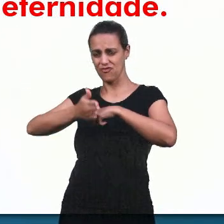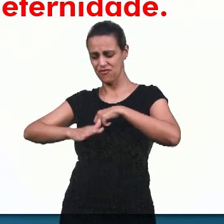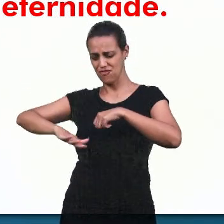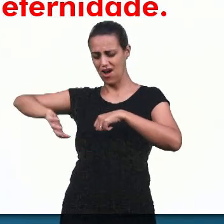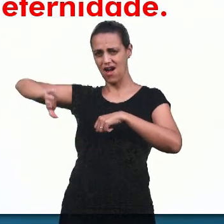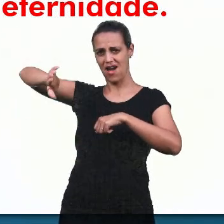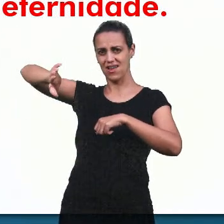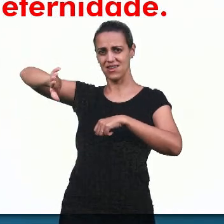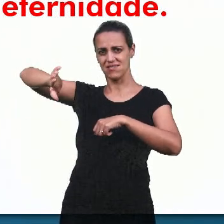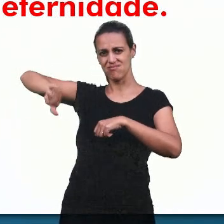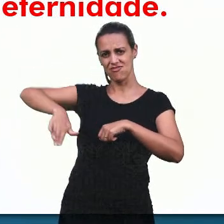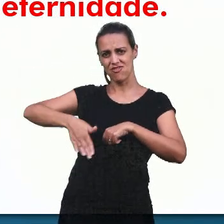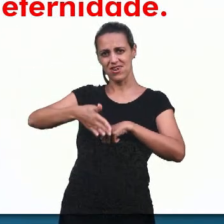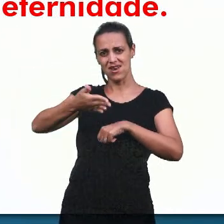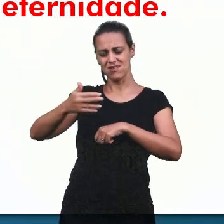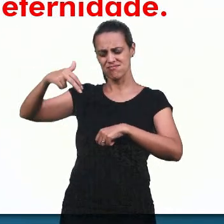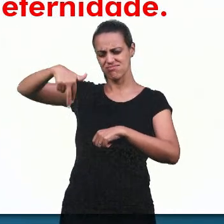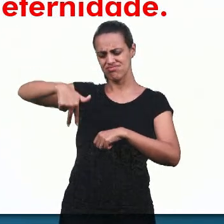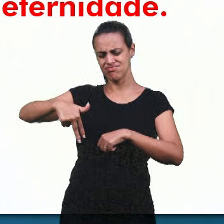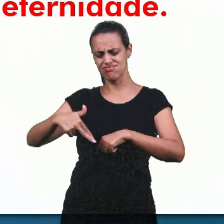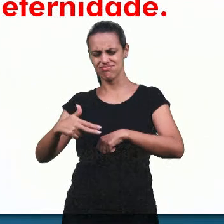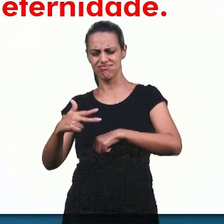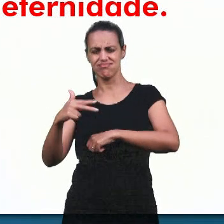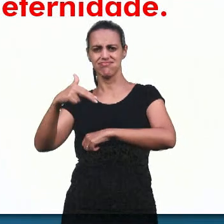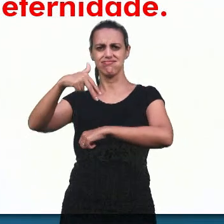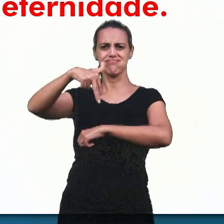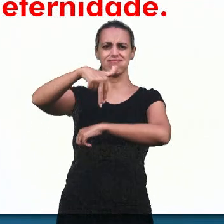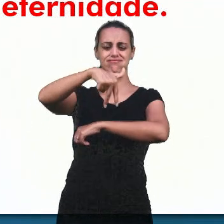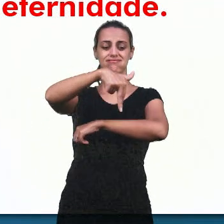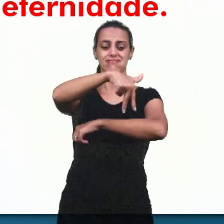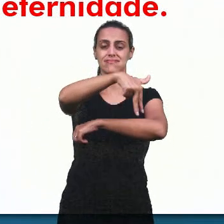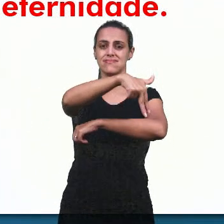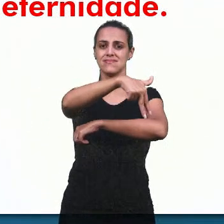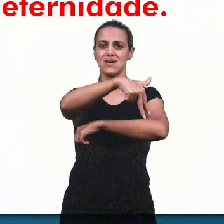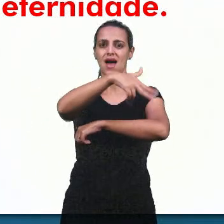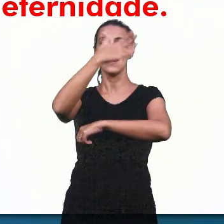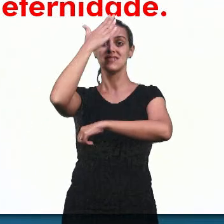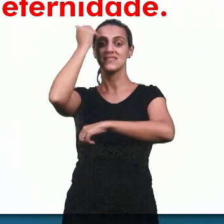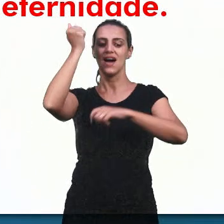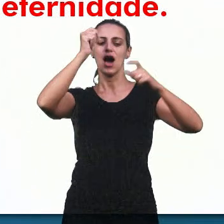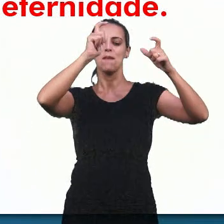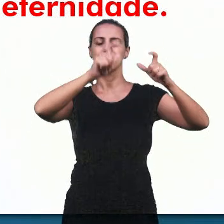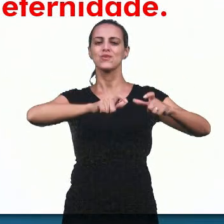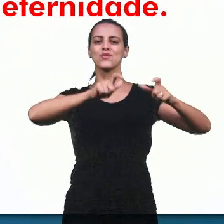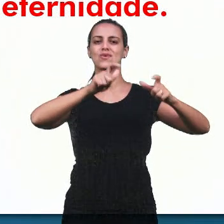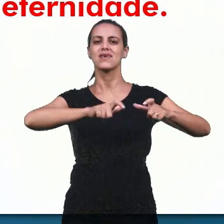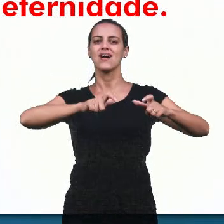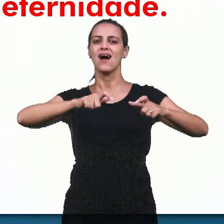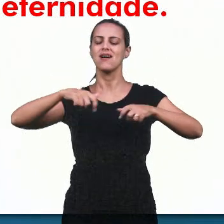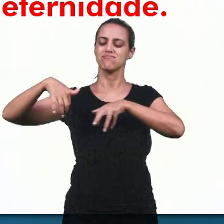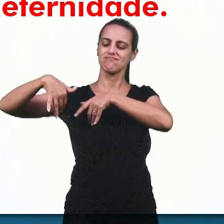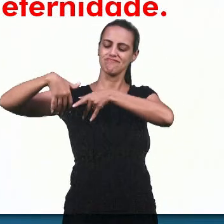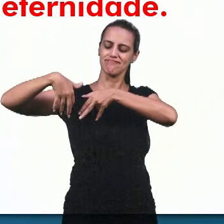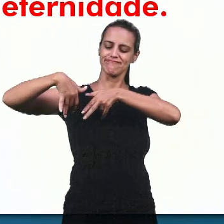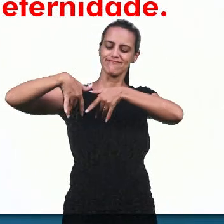plan, un plateau, donc au côté du Jourdain. Par où nous allons? Non, l'endroit où vous allez marcher